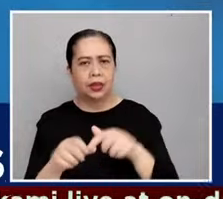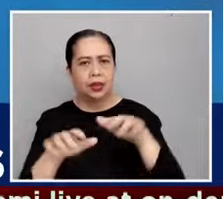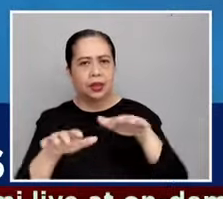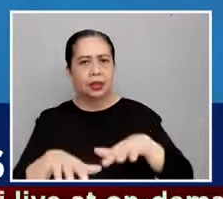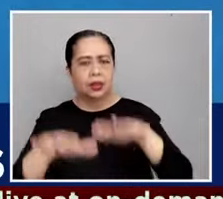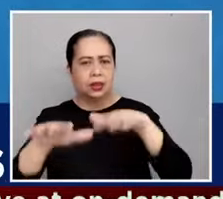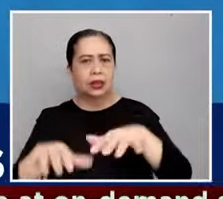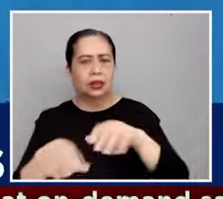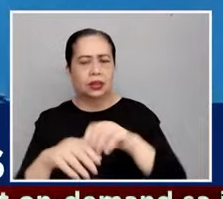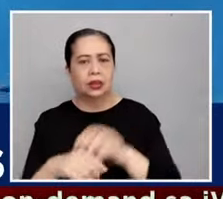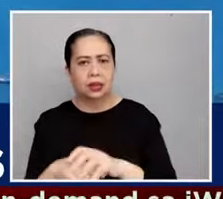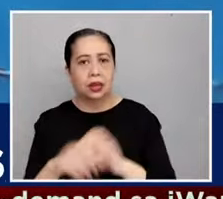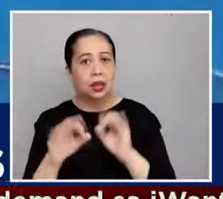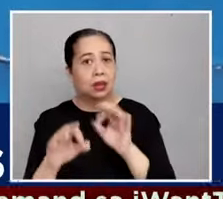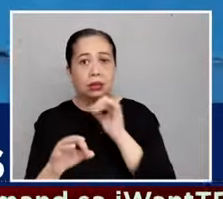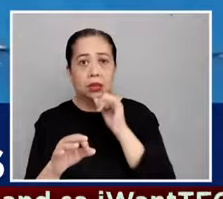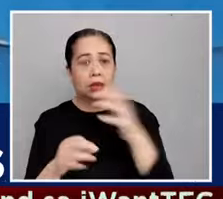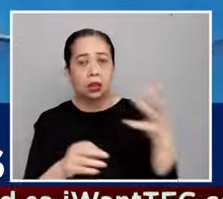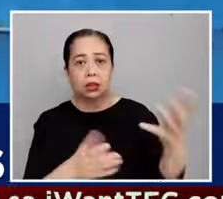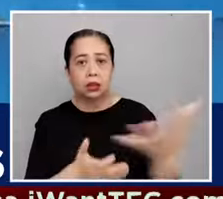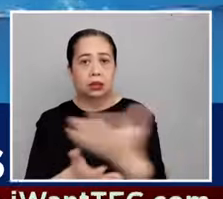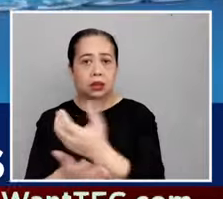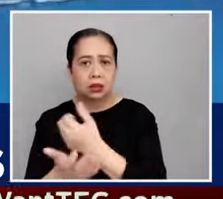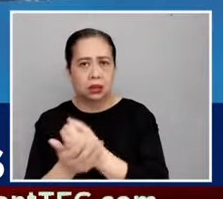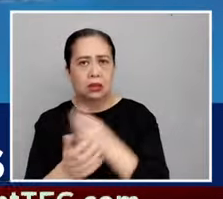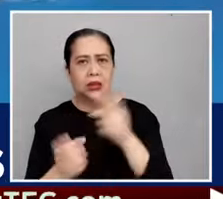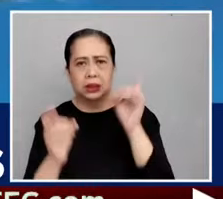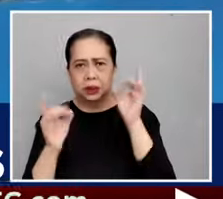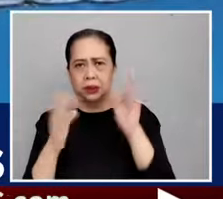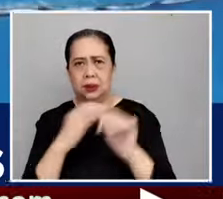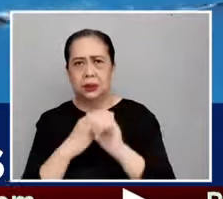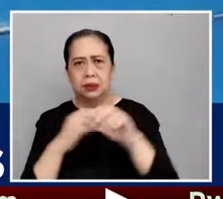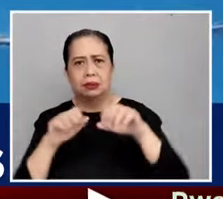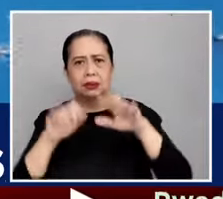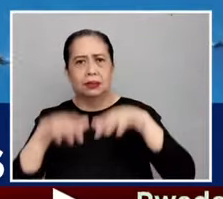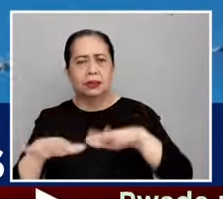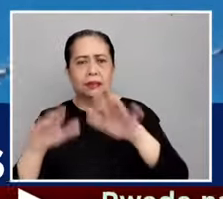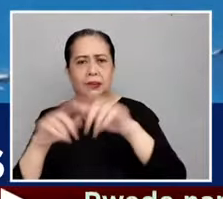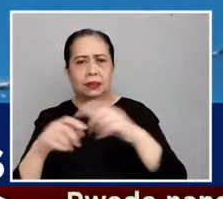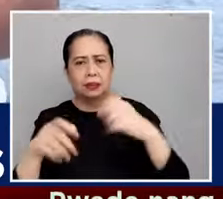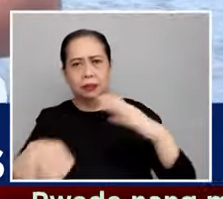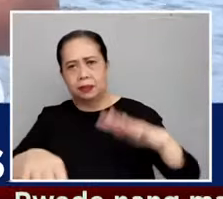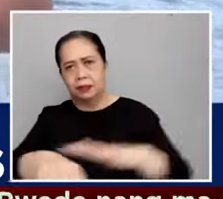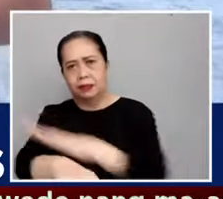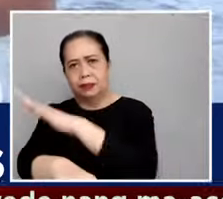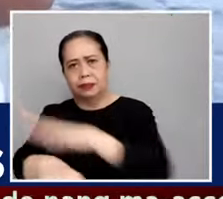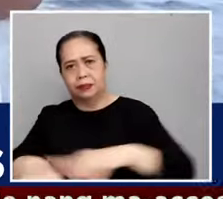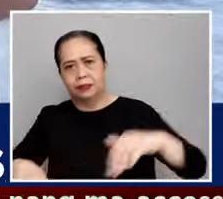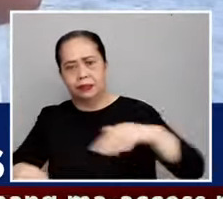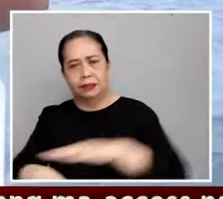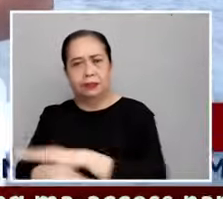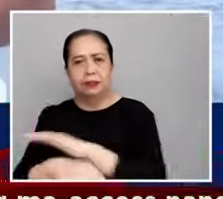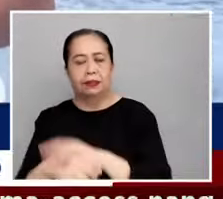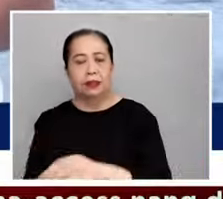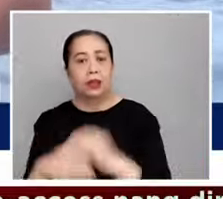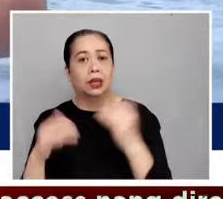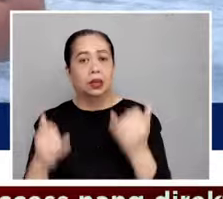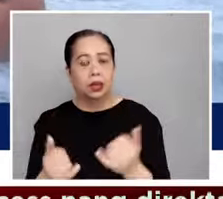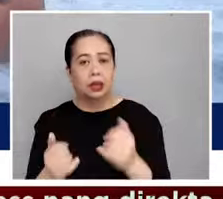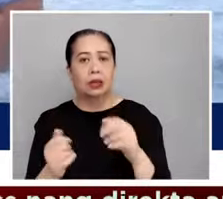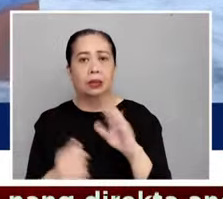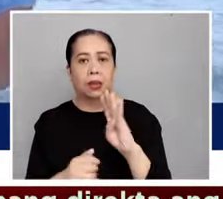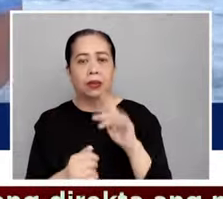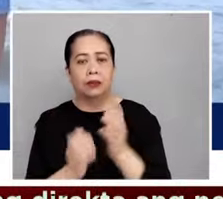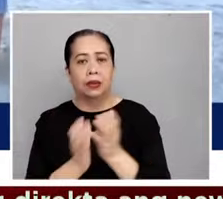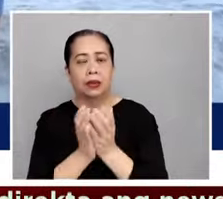dagat na kapag hindi na-kolekta ay nanganganib na makarating sa mga dalampasigan. Sakay kami ngayon ng BRP Bagakay